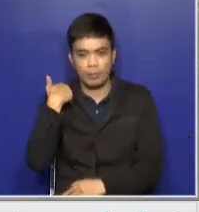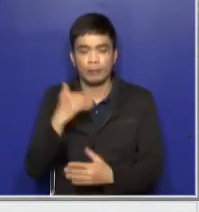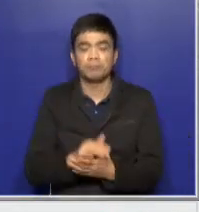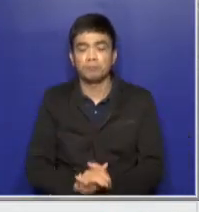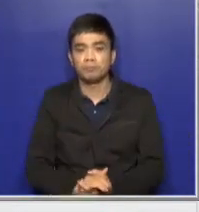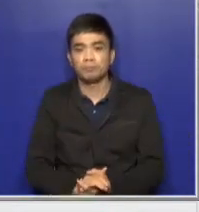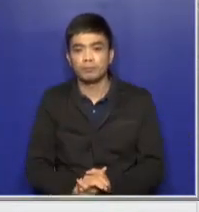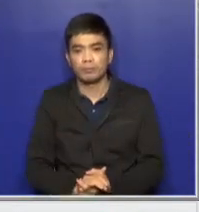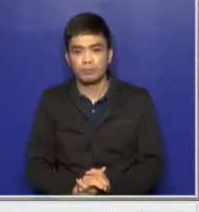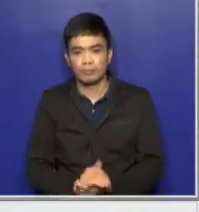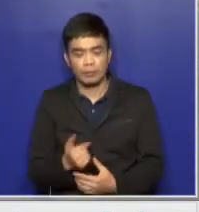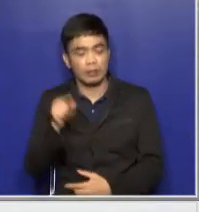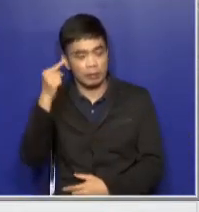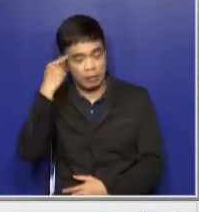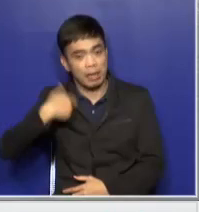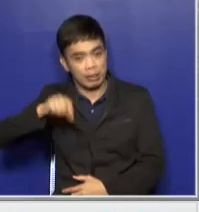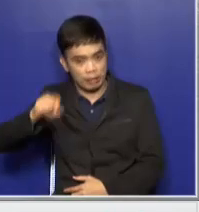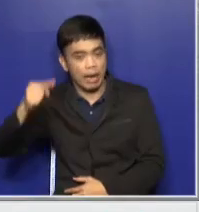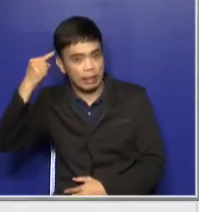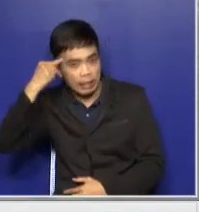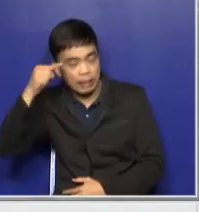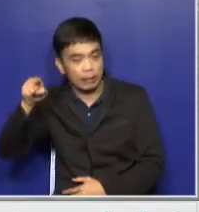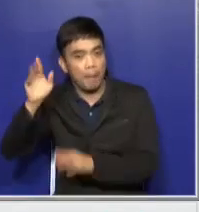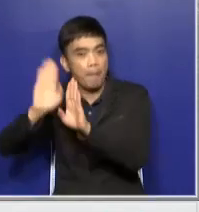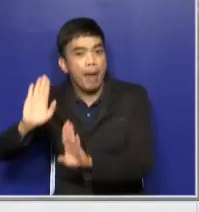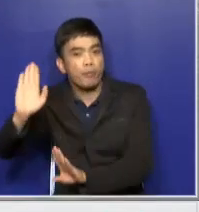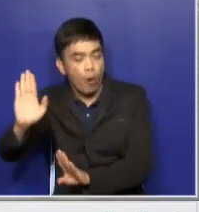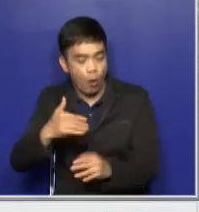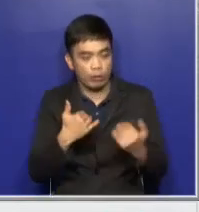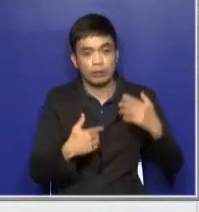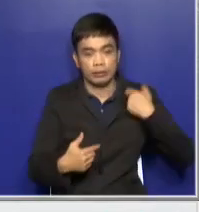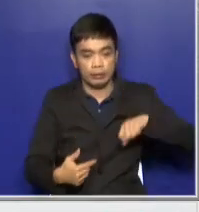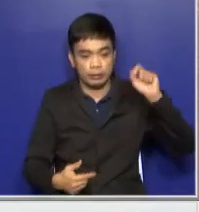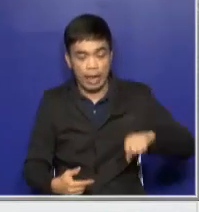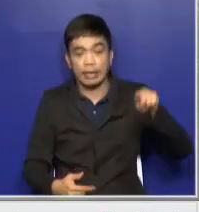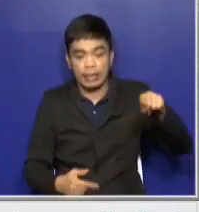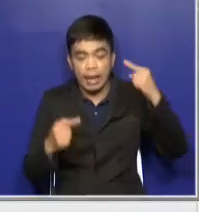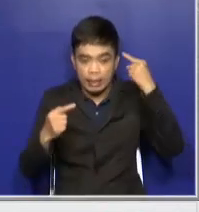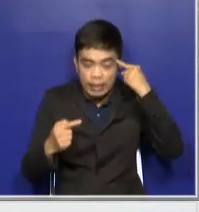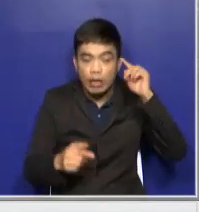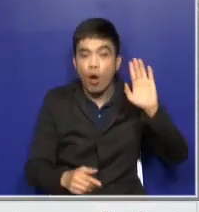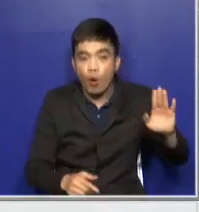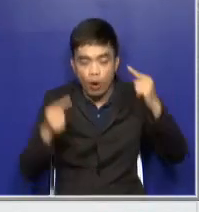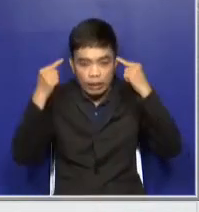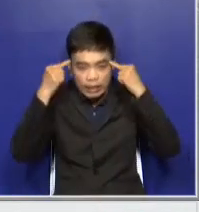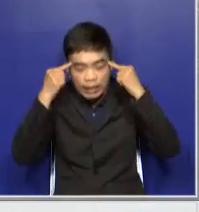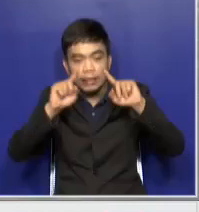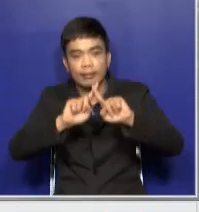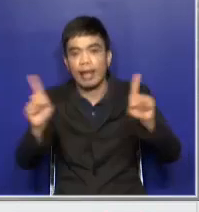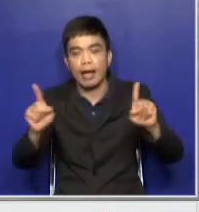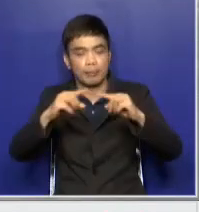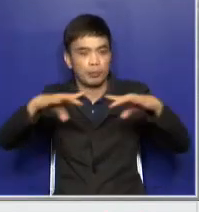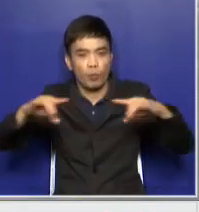นี้ศาลนู้นคิดอีกหนึ่งอีกหนึ่งมาตรฐานมันไม่เท่ากันท่านประธานผมจึงกราบเรียนว่าเราน่าจะ